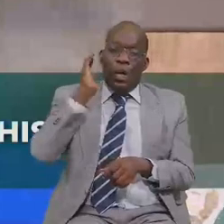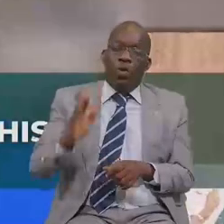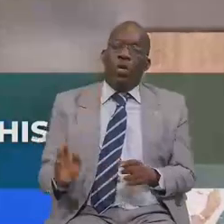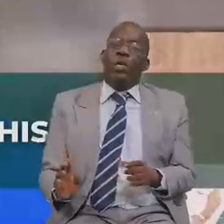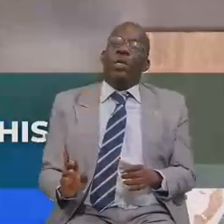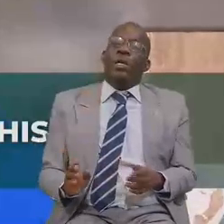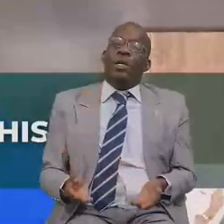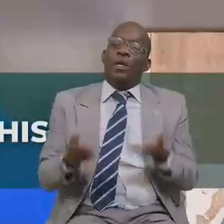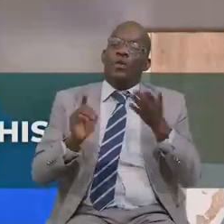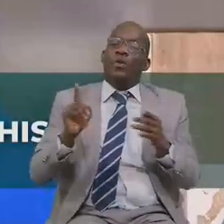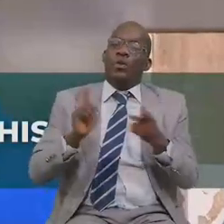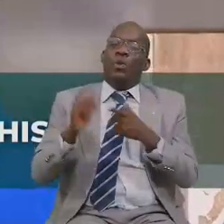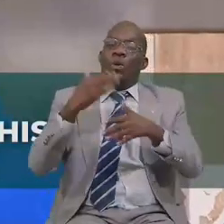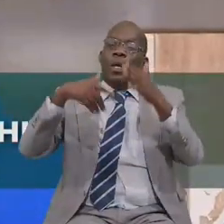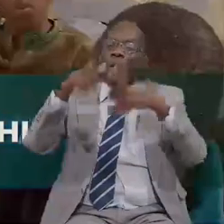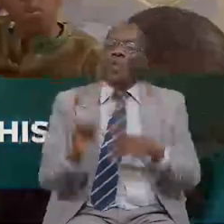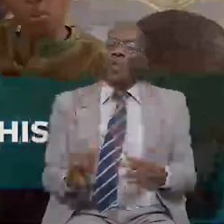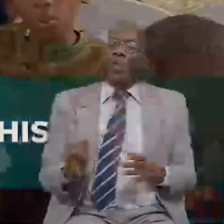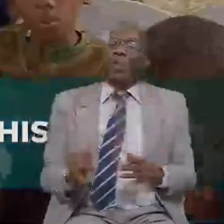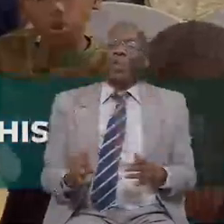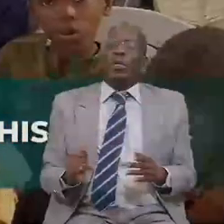l'élévation céleste au ciel.